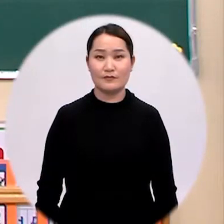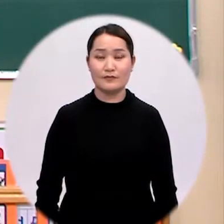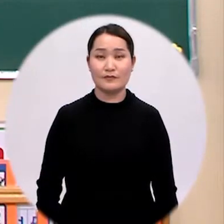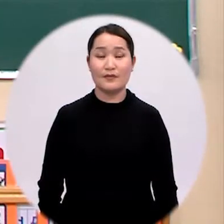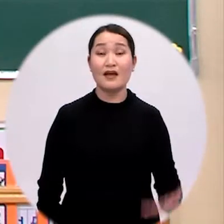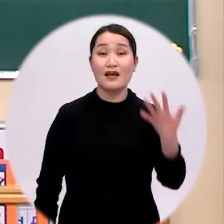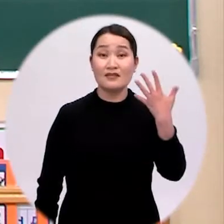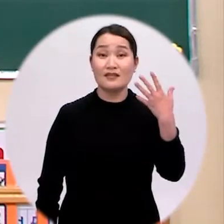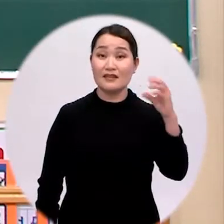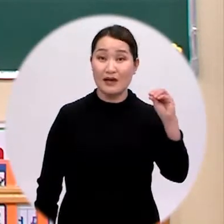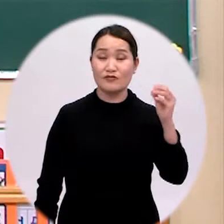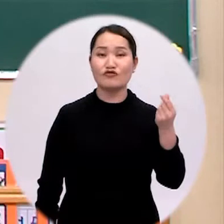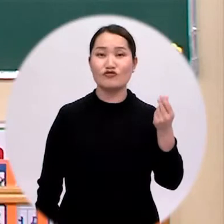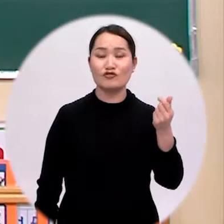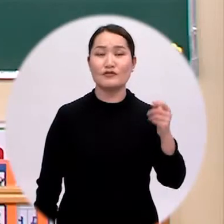50 төгрөг байна.